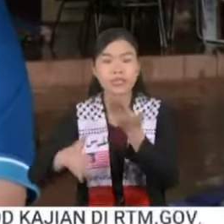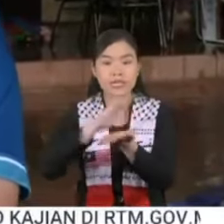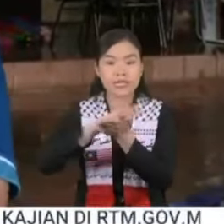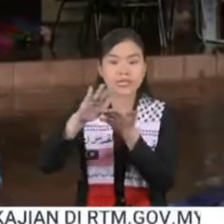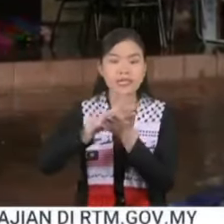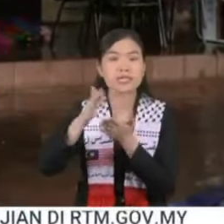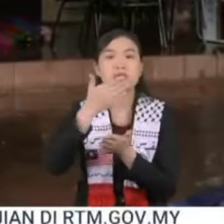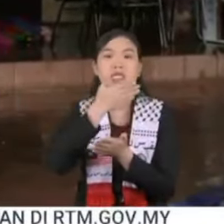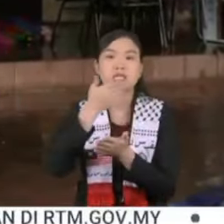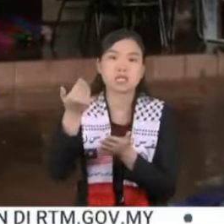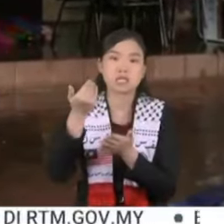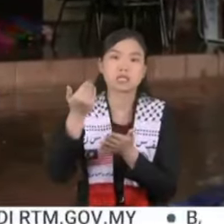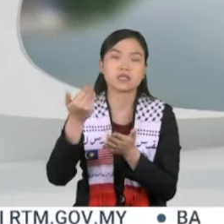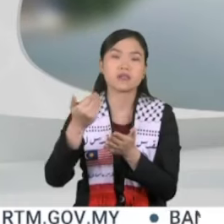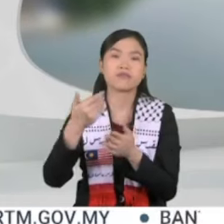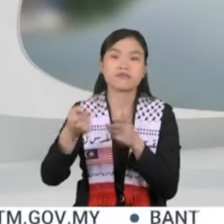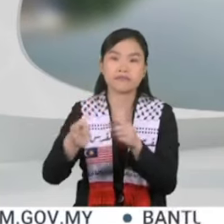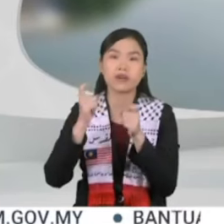ini bermula semula.